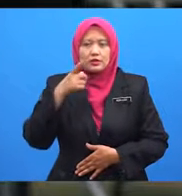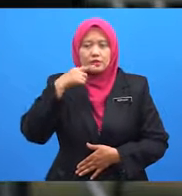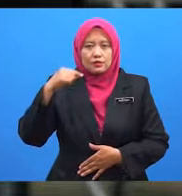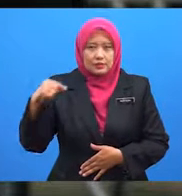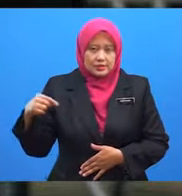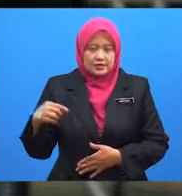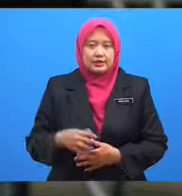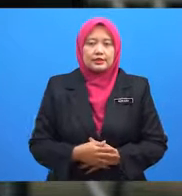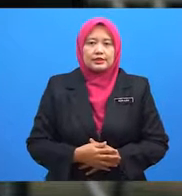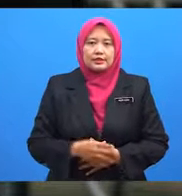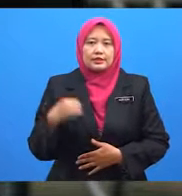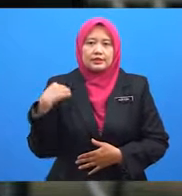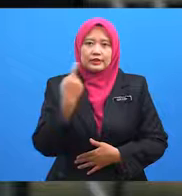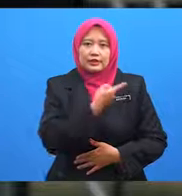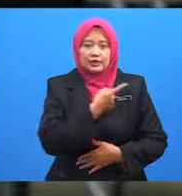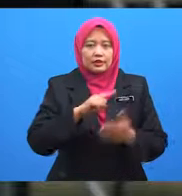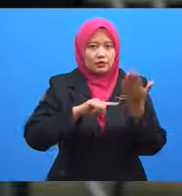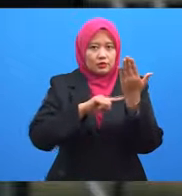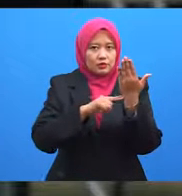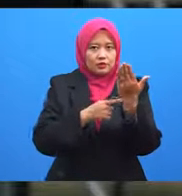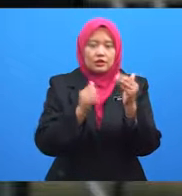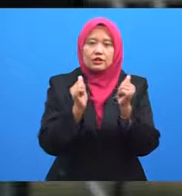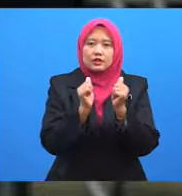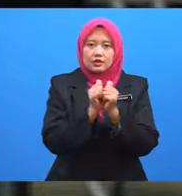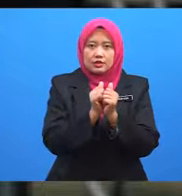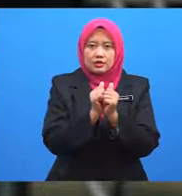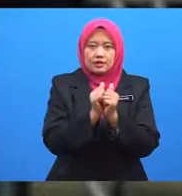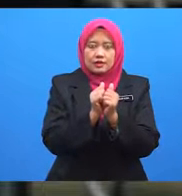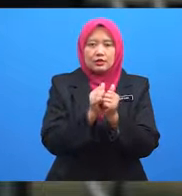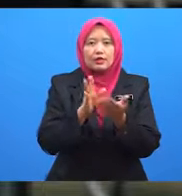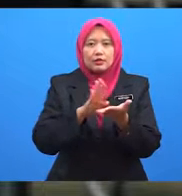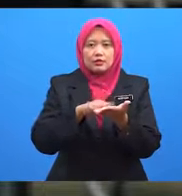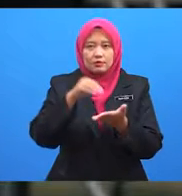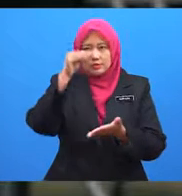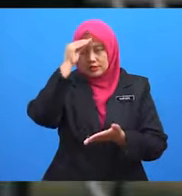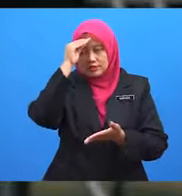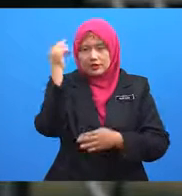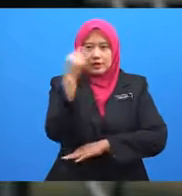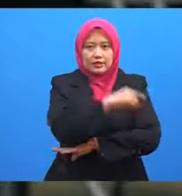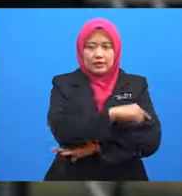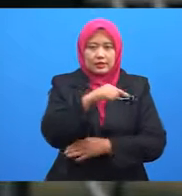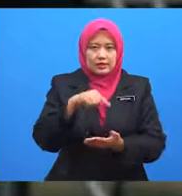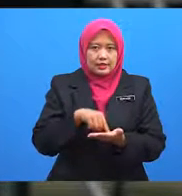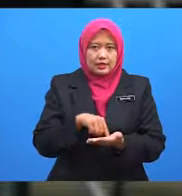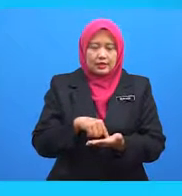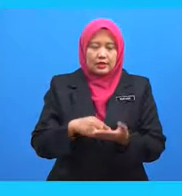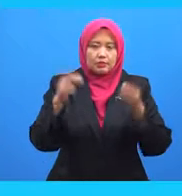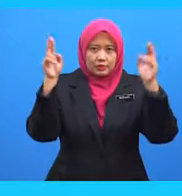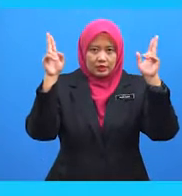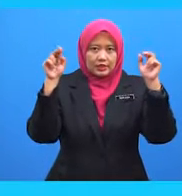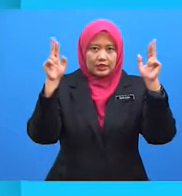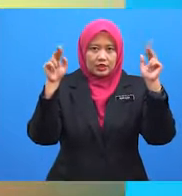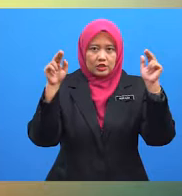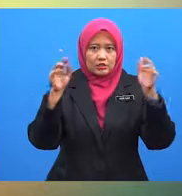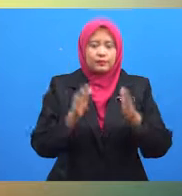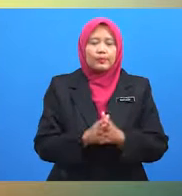waktu, kita akan mulakan pembelajaran kita sebentar lagi. Topik perbincangan kita pada hari ini